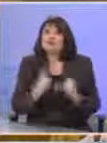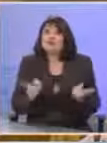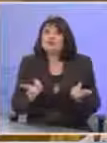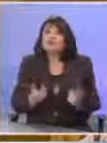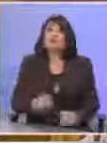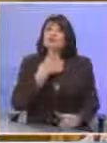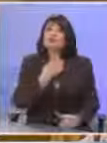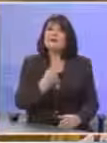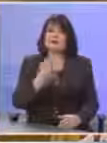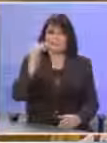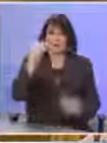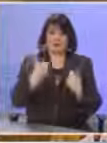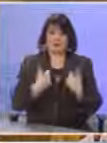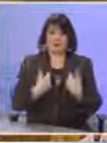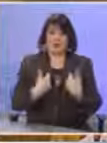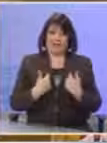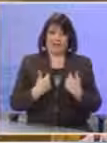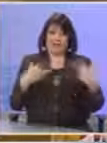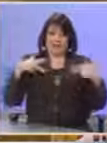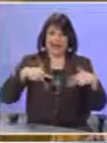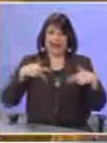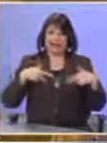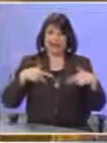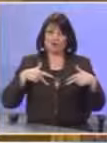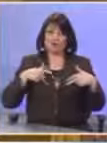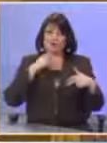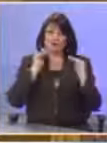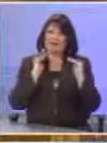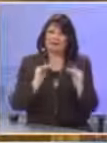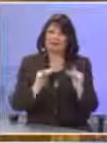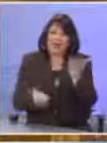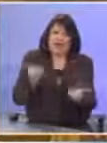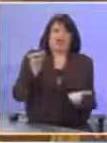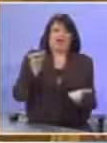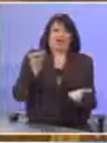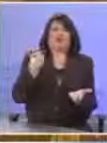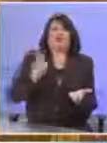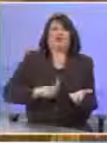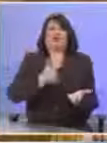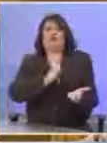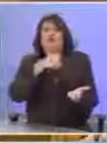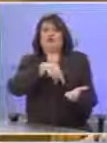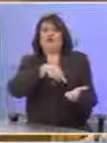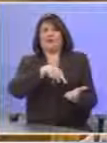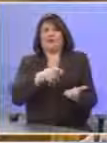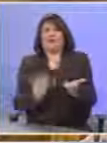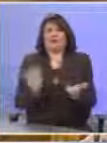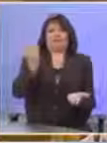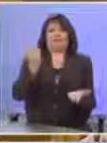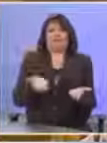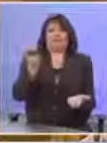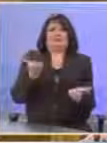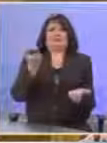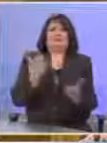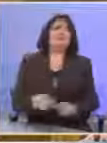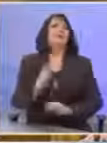να λεγόμαστε πολιτισμένο δυτικό κράτος, αν διατηρούμε αυτές τις κραυγαλαίες ανισότητες μεταξύ δημοσίου και ιδιωτικού τομέα? Ποιο σύνταγμα σε